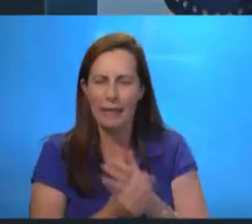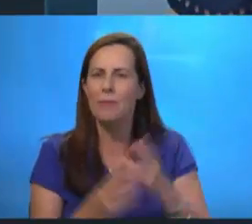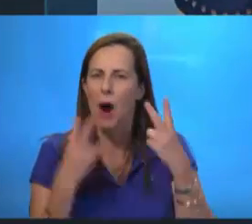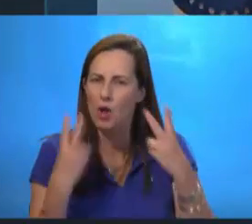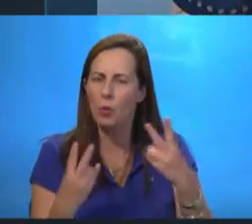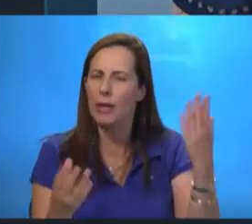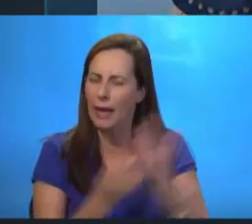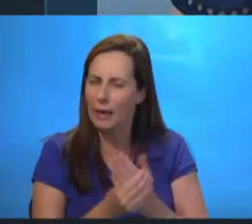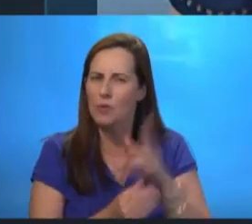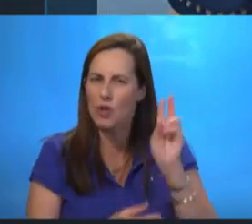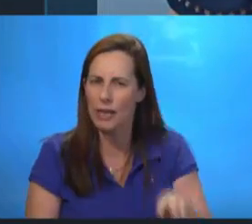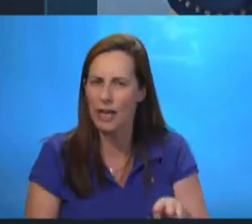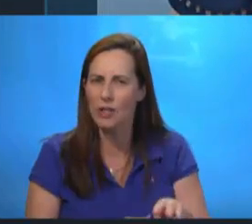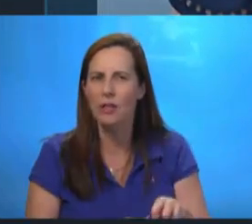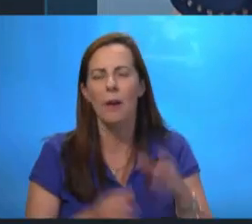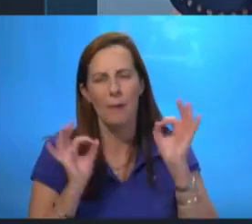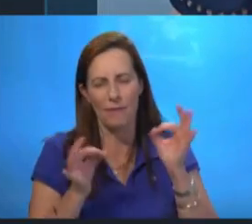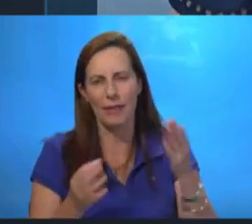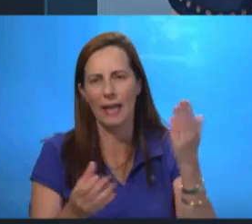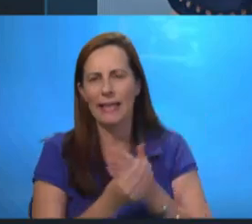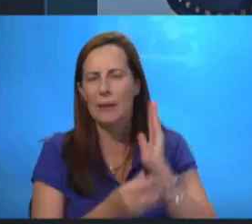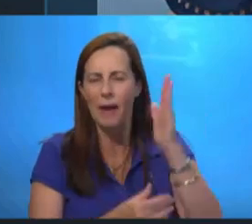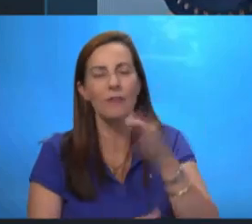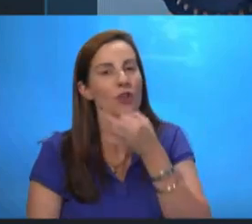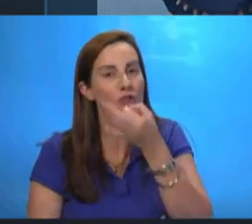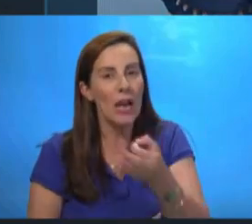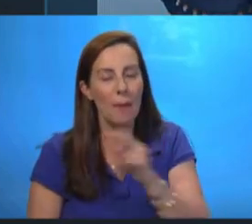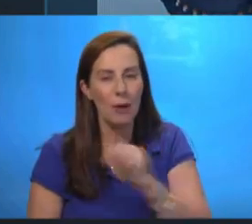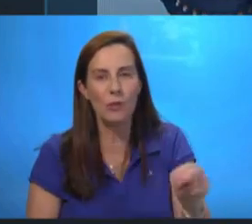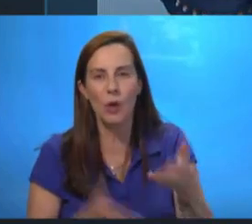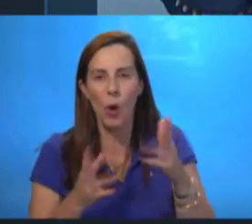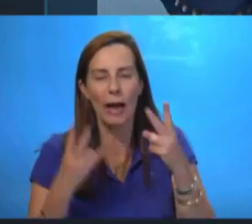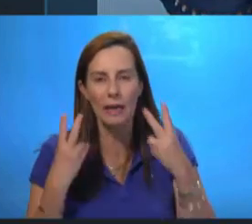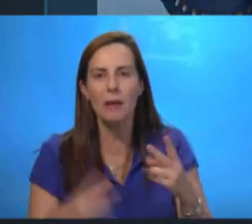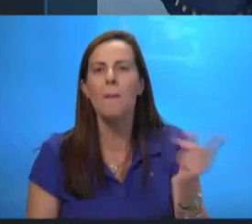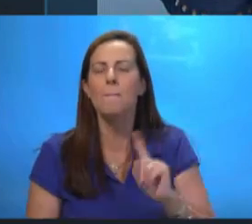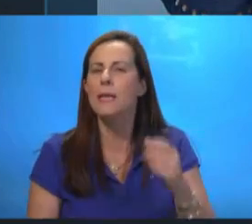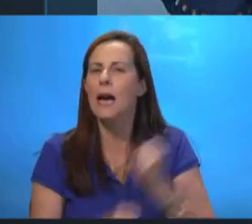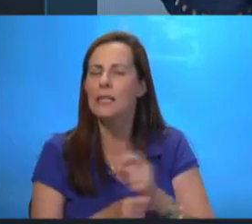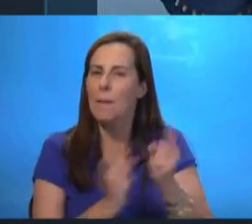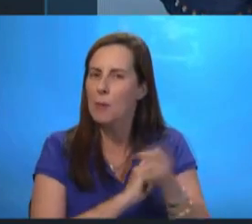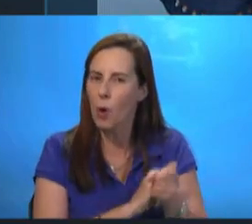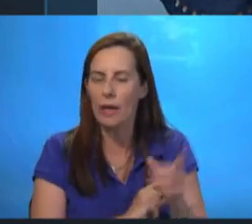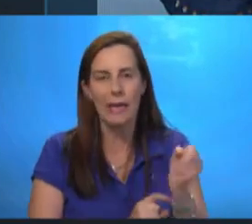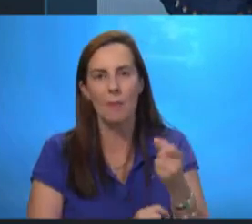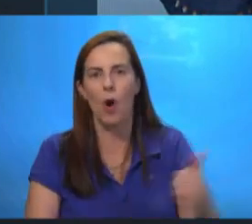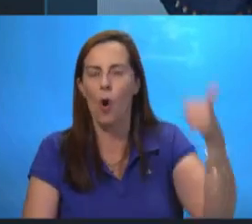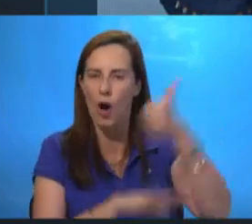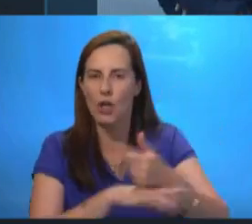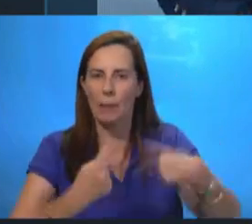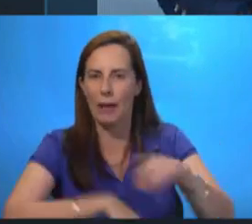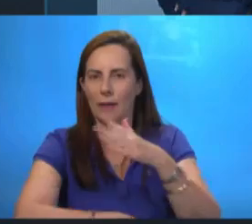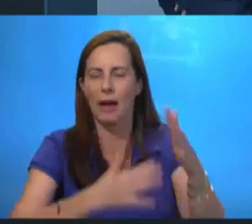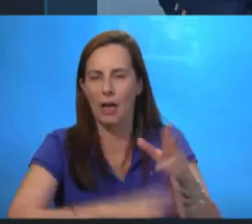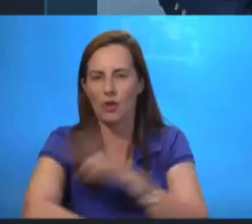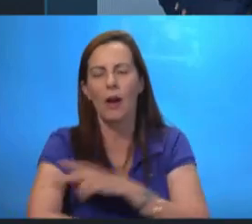מחש הקיימים, בוודאי לתיקים עתידיים, והשאלה בסוגיה הכל כך קריטית, מי יעשה זאת במקומה אם לא ראשת מחש? ובואי